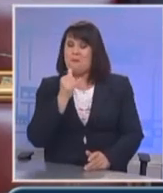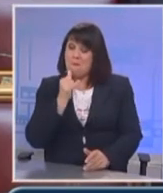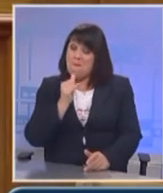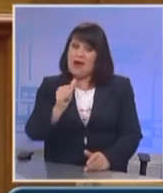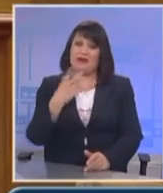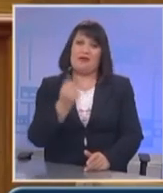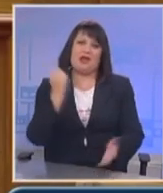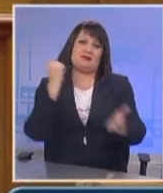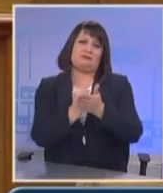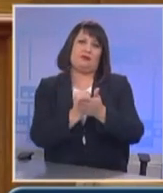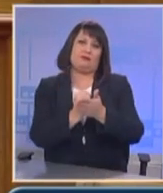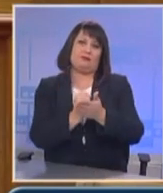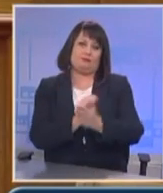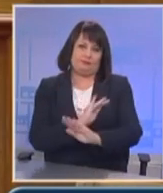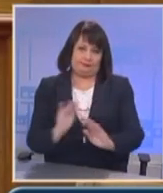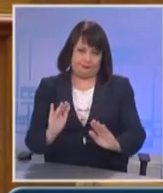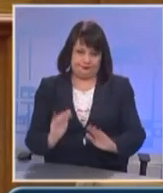σας στιγματίζει.